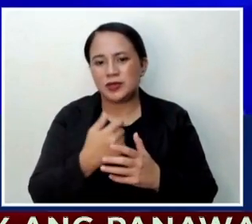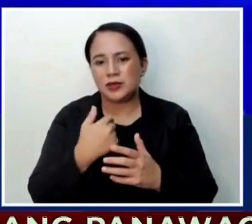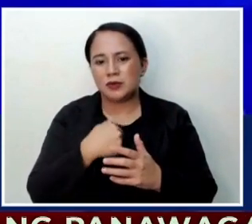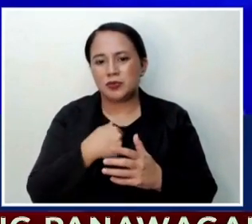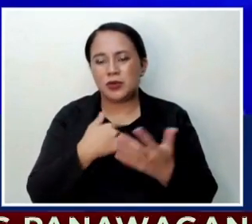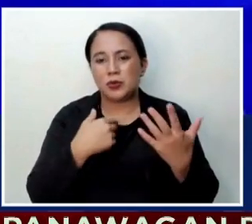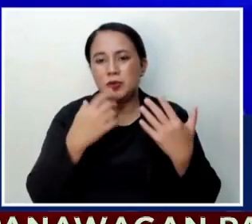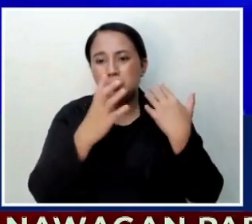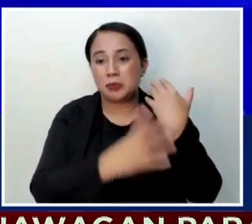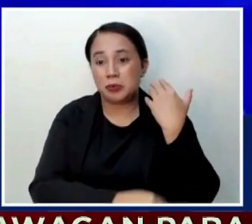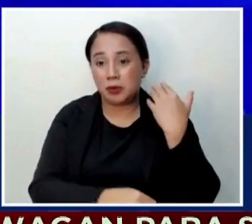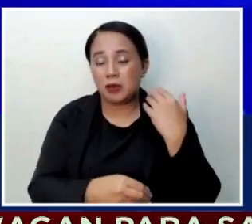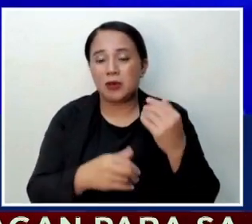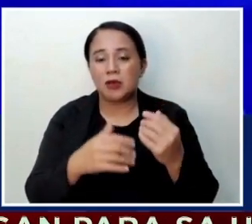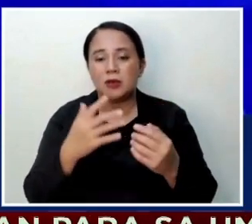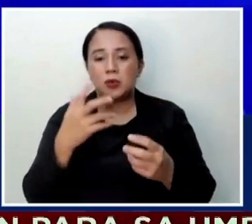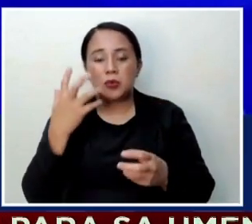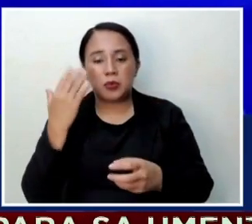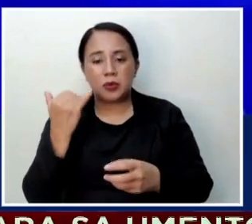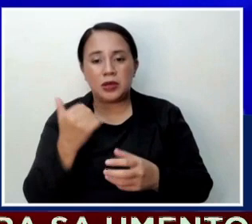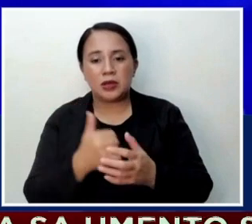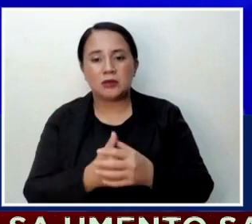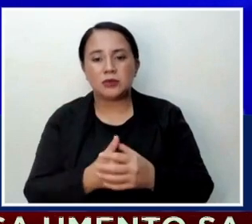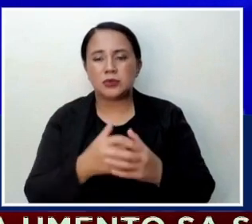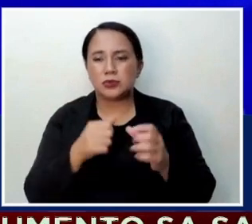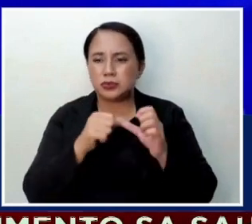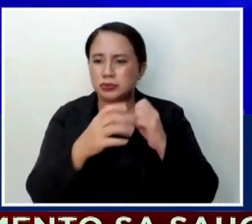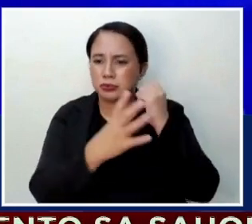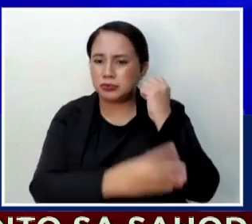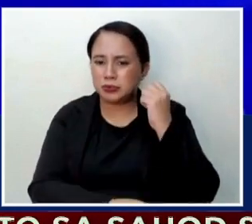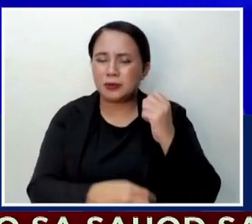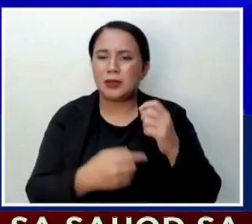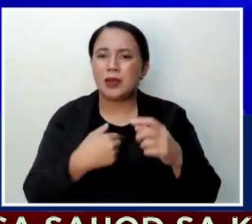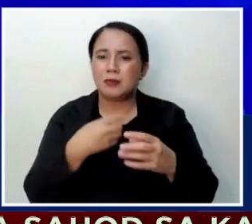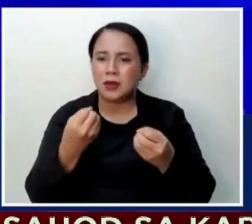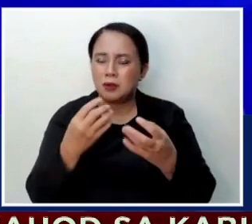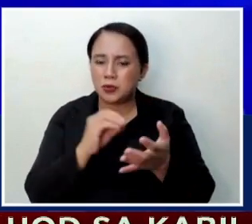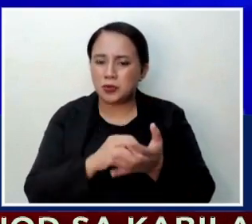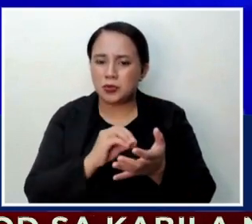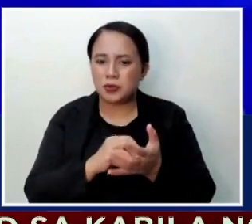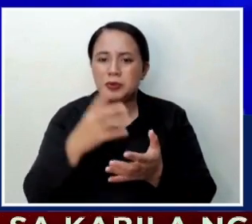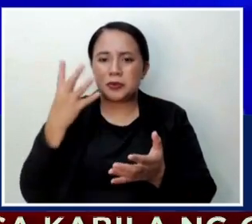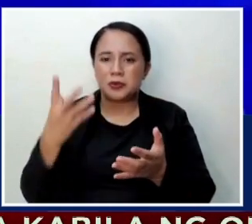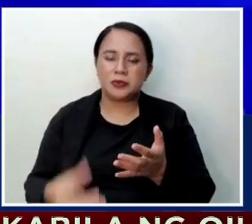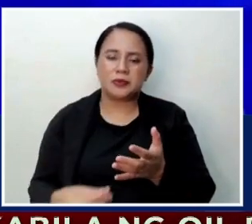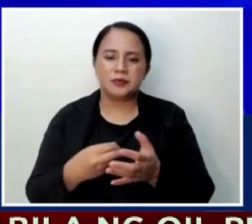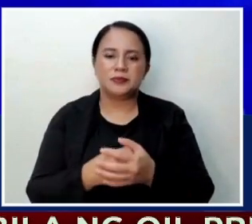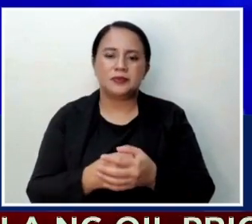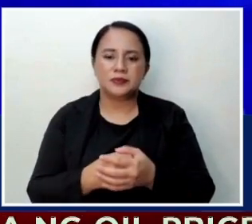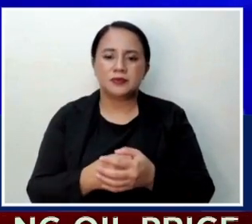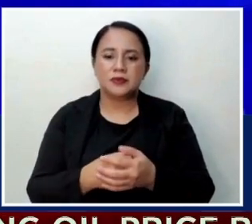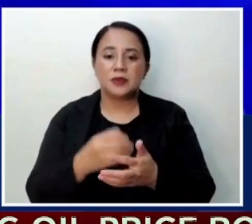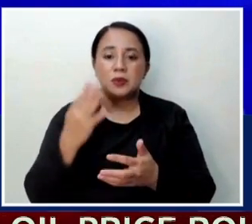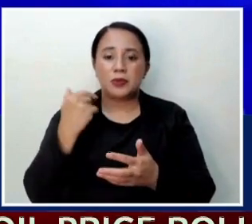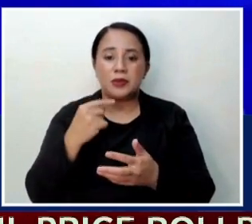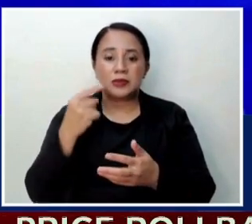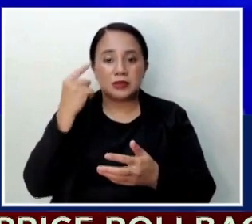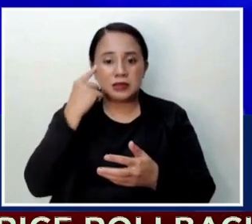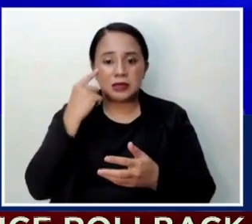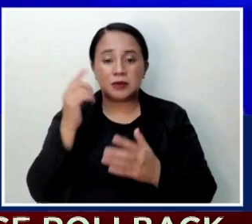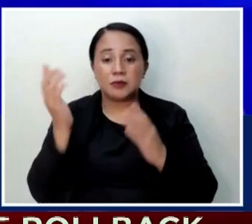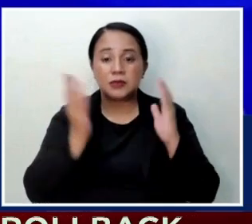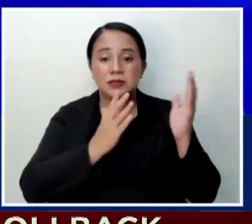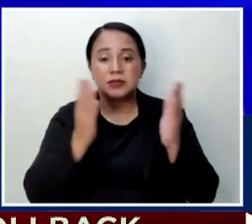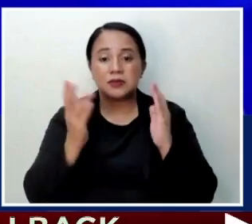kahirapan, kaya po tayo nagkakanda hirap talaga baon-baon sa utang because of corruption. Dahil akala siguro nila ang pagsiservisyo